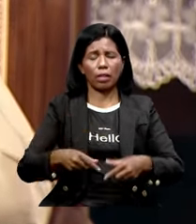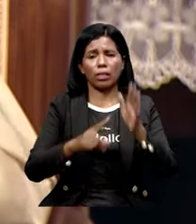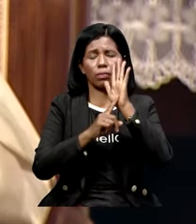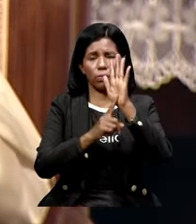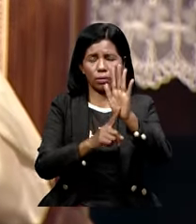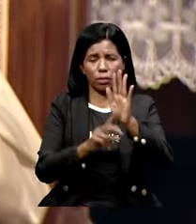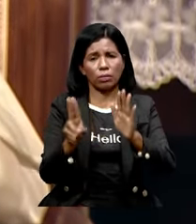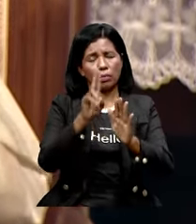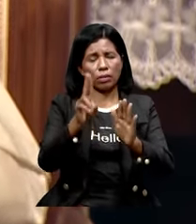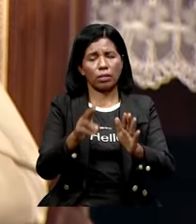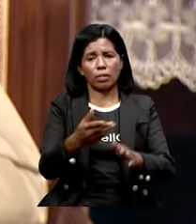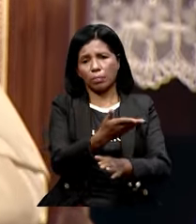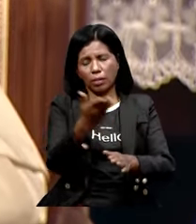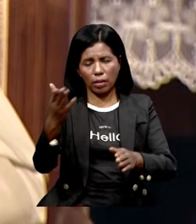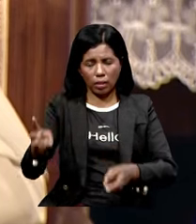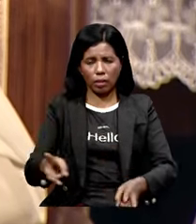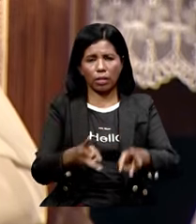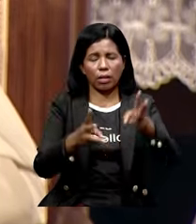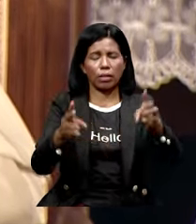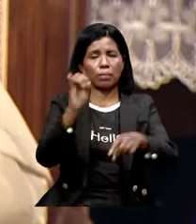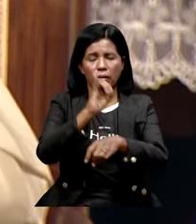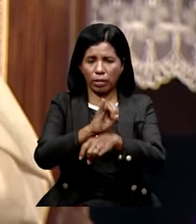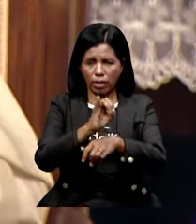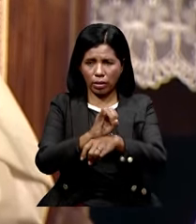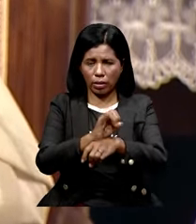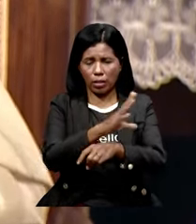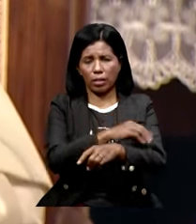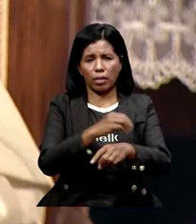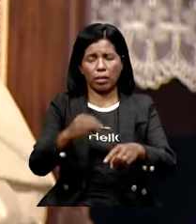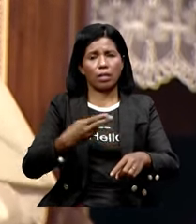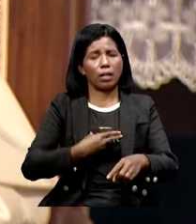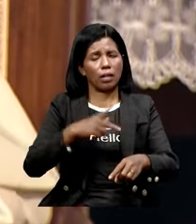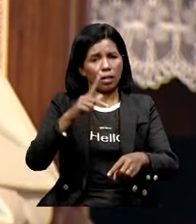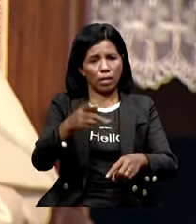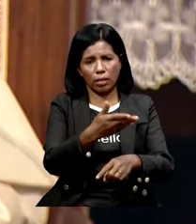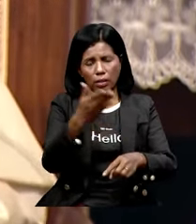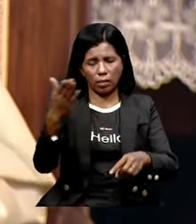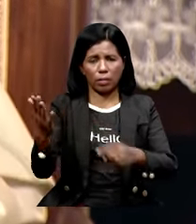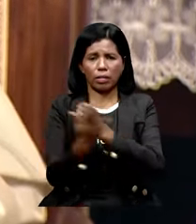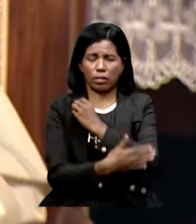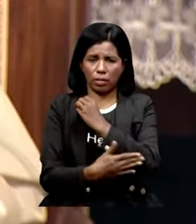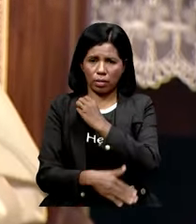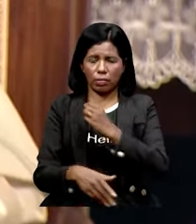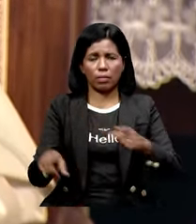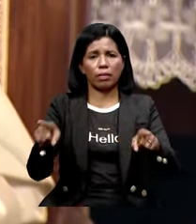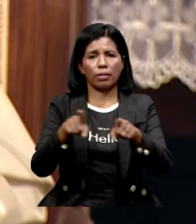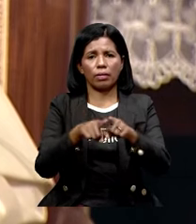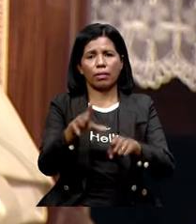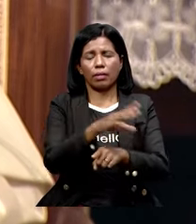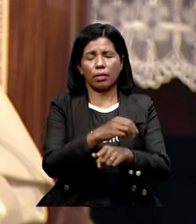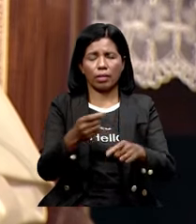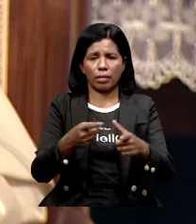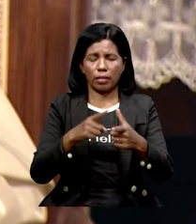baik perjalanan Anda sebagai sebuah gereja dan karakter Anda sebagai sebuah bangsa yang secara etnik dan